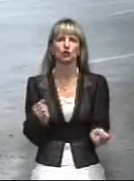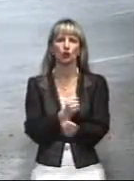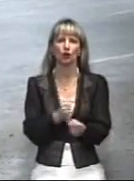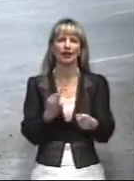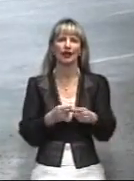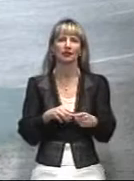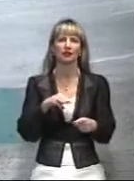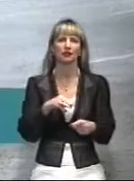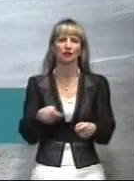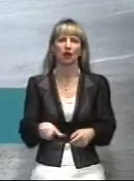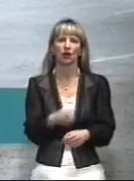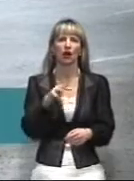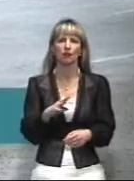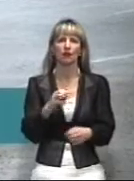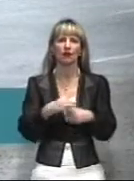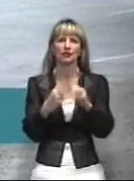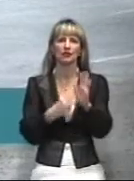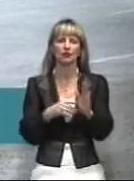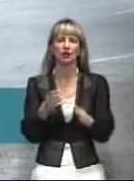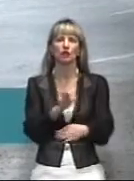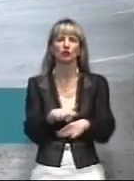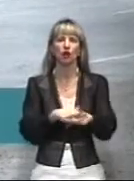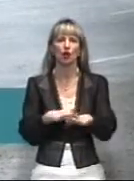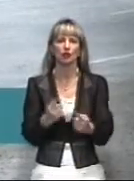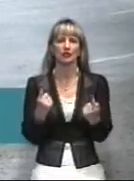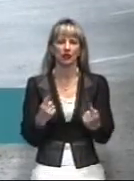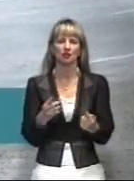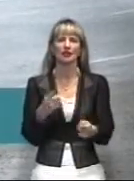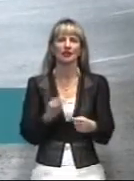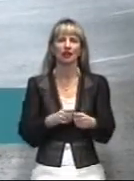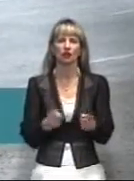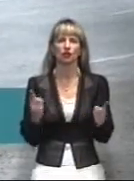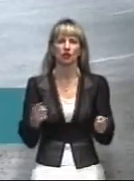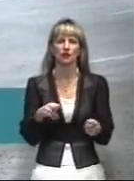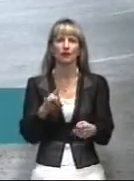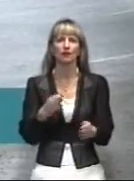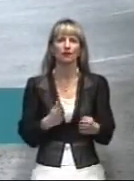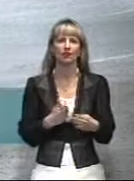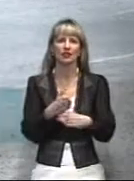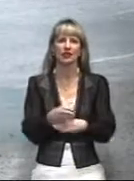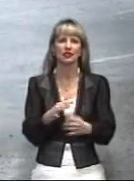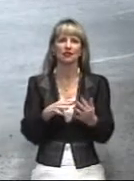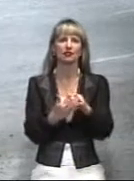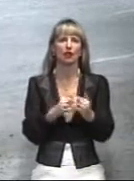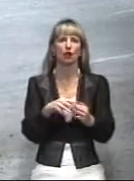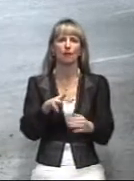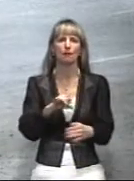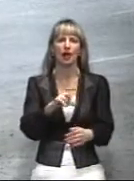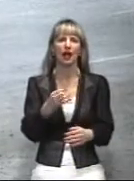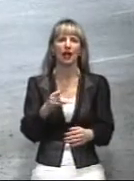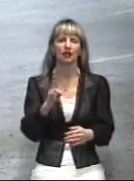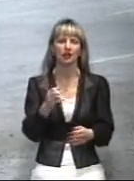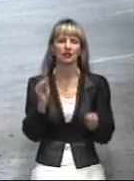траса М-18. Вона міжнародного значення. І на цій ділянці дороги при в'їзді в село Михайлівка стоїть знак, що ведеться